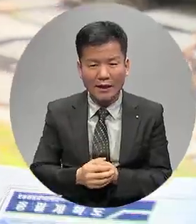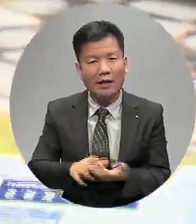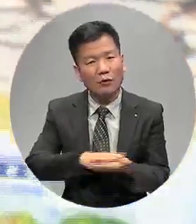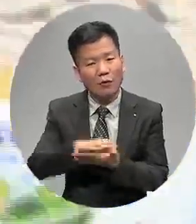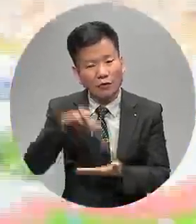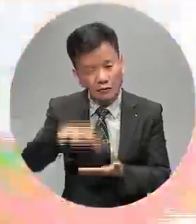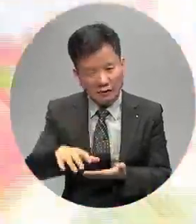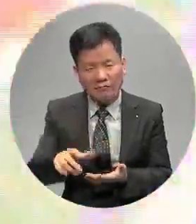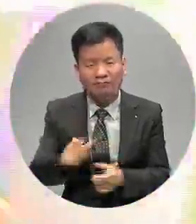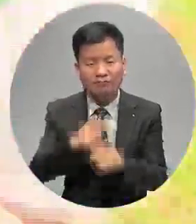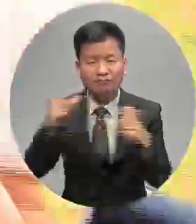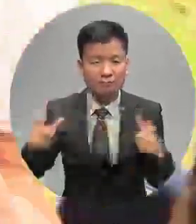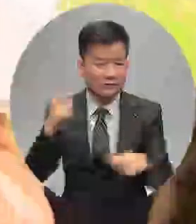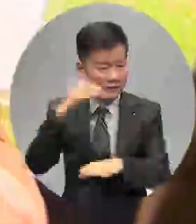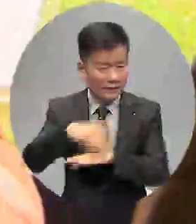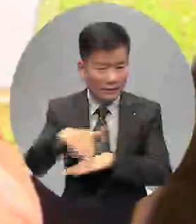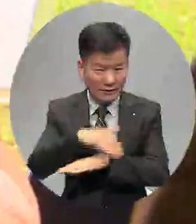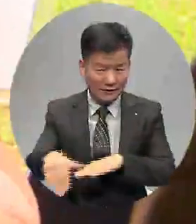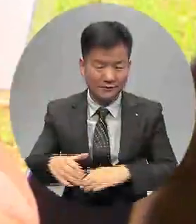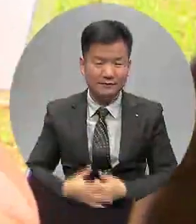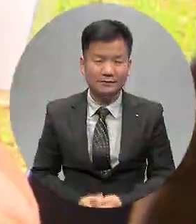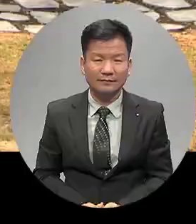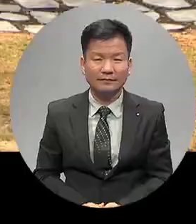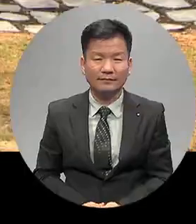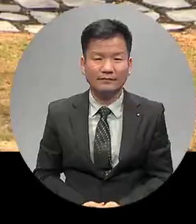놀이터 등 편의시설 확충도 계획하고 있습니다.